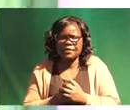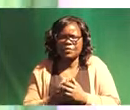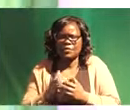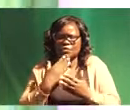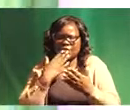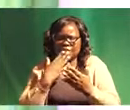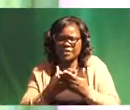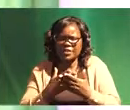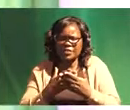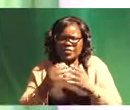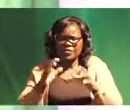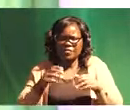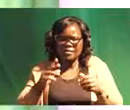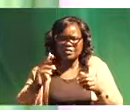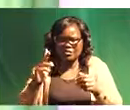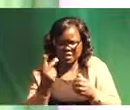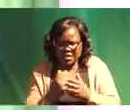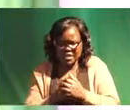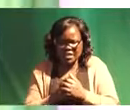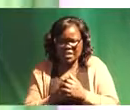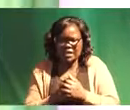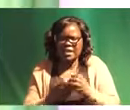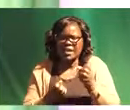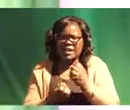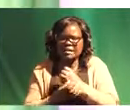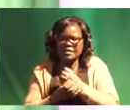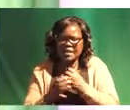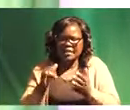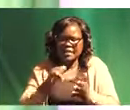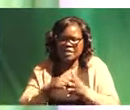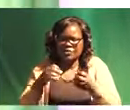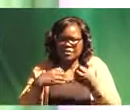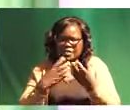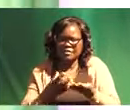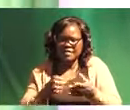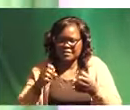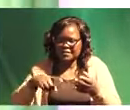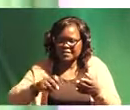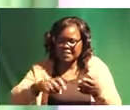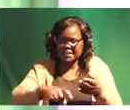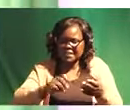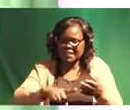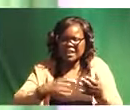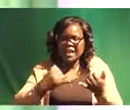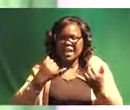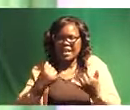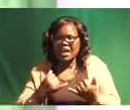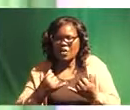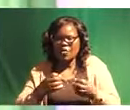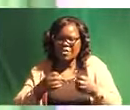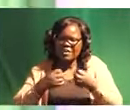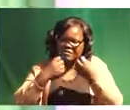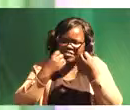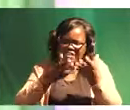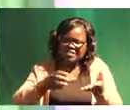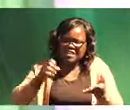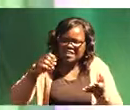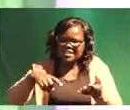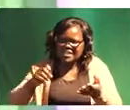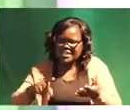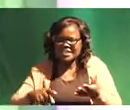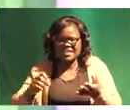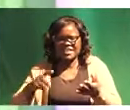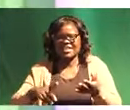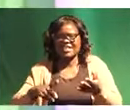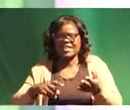nawashukuru wakulima wengi wa Kenya. Niliwaeleza tutawapatia mbegu. Sasa tumesambaza mbegu karibu